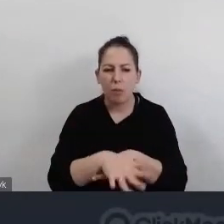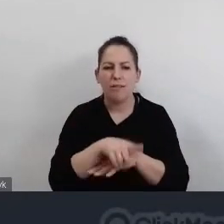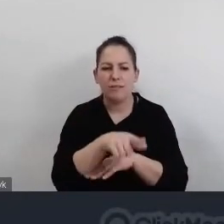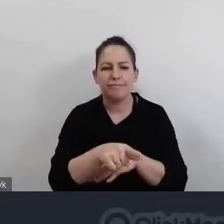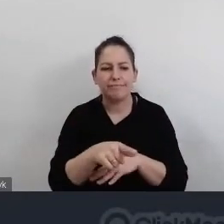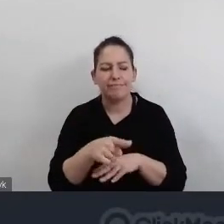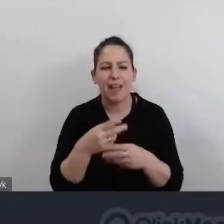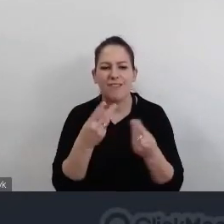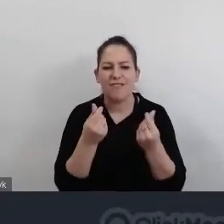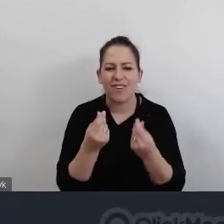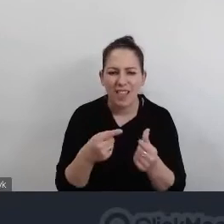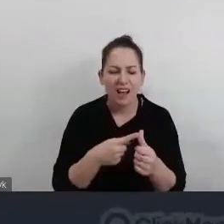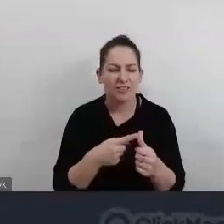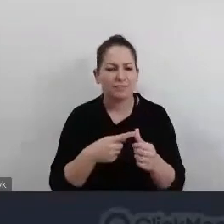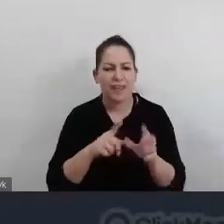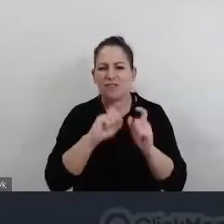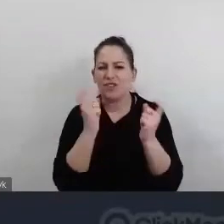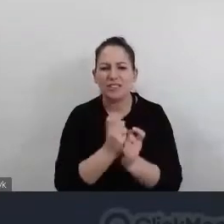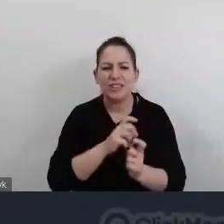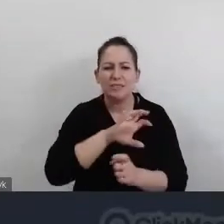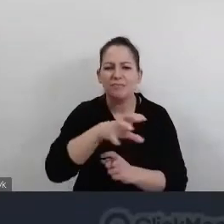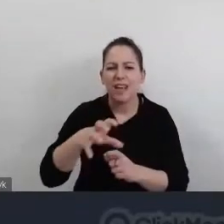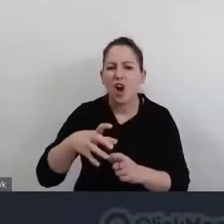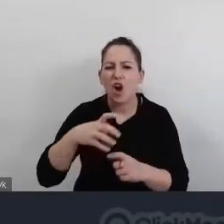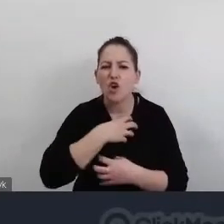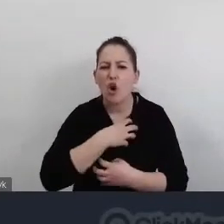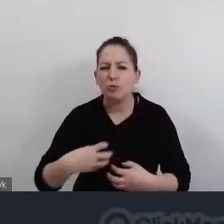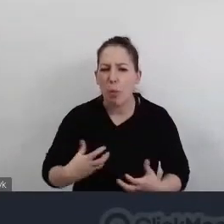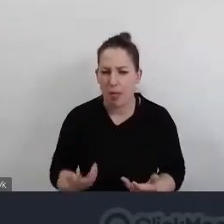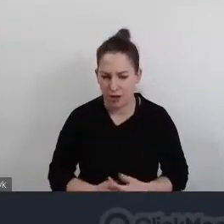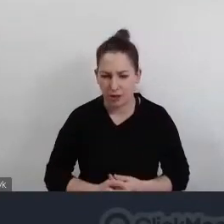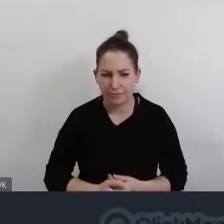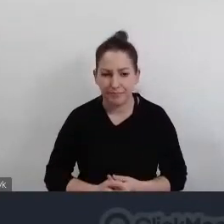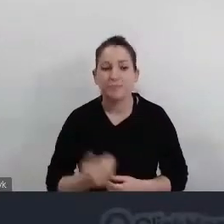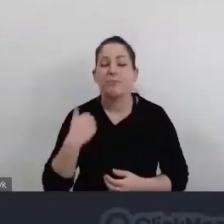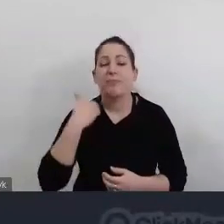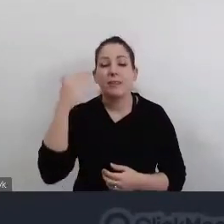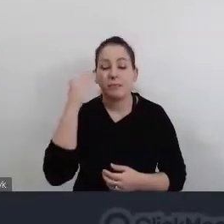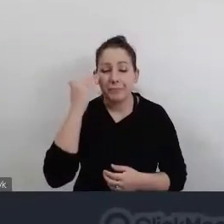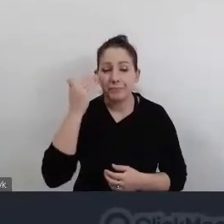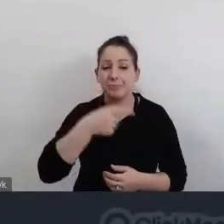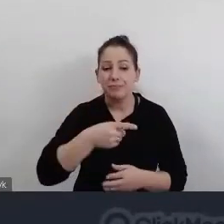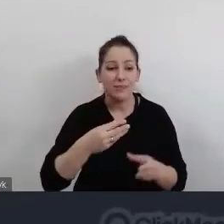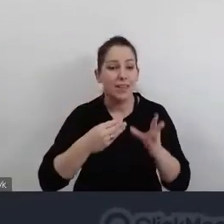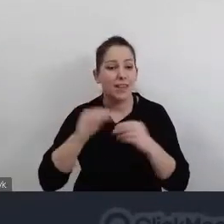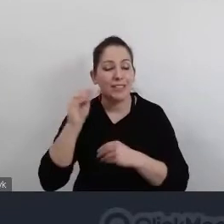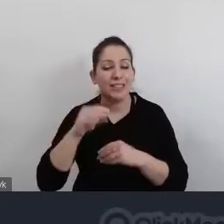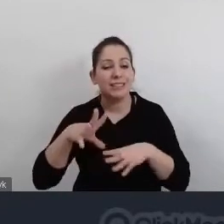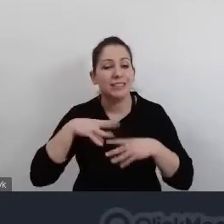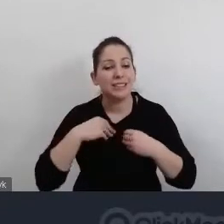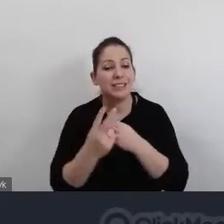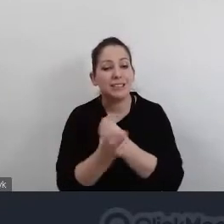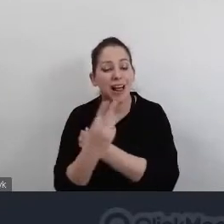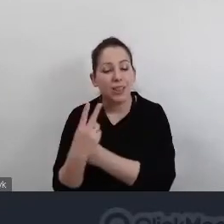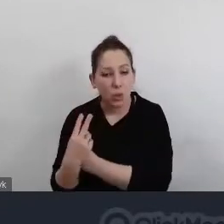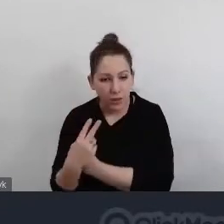kondycję finansową wszystkich podmiotów gospodarczych, a wiemy, że właśnie największe zatrudnienie